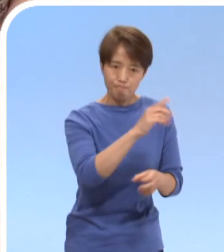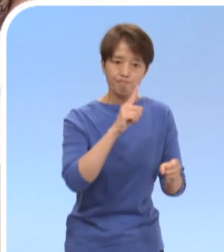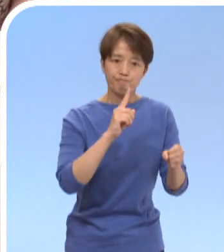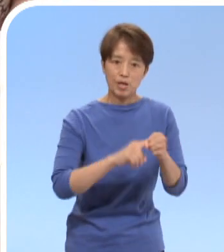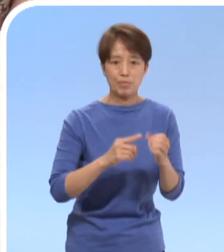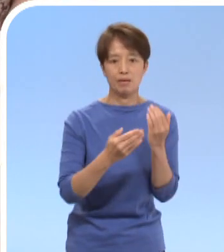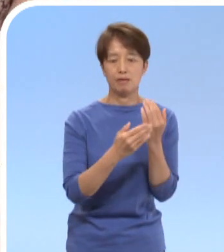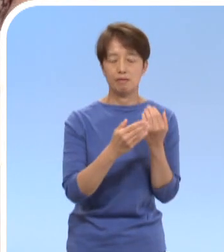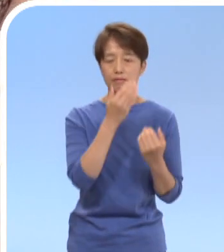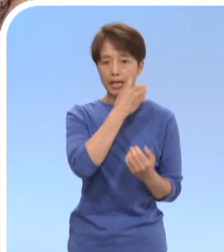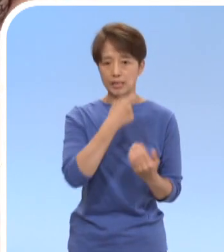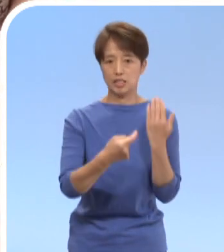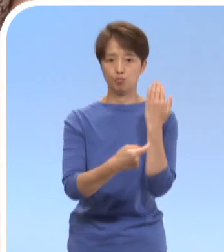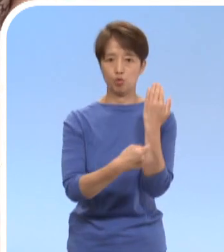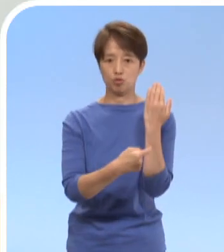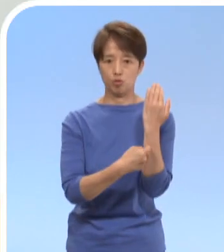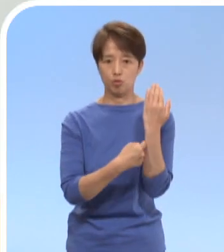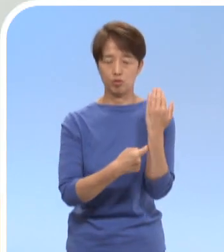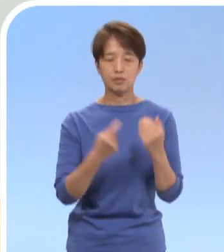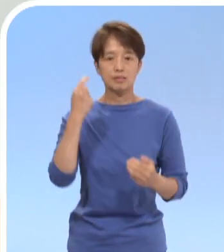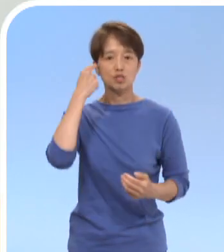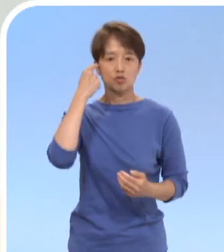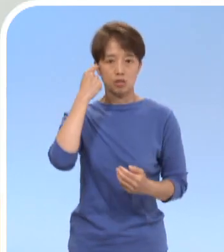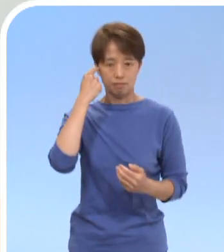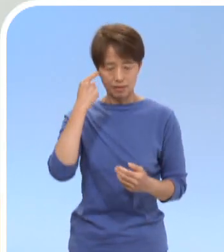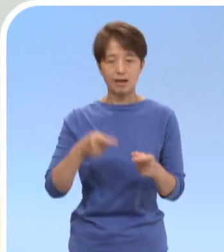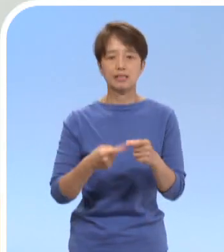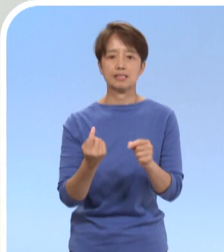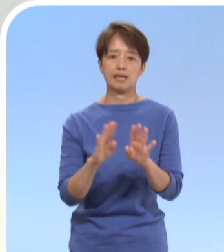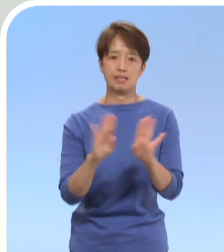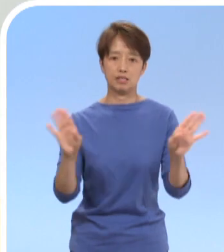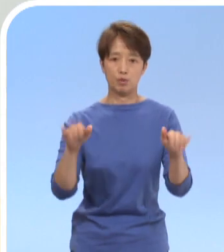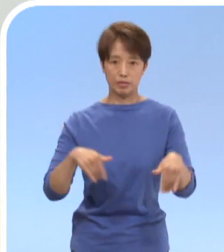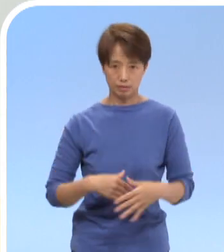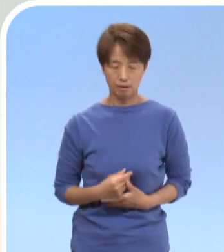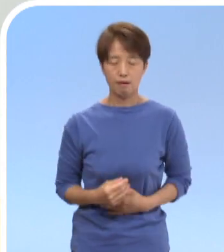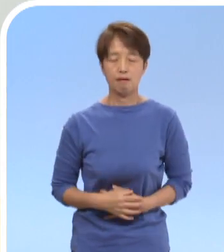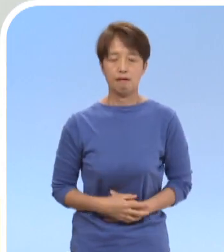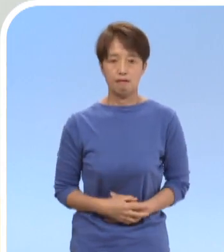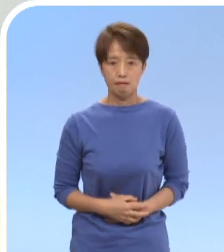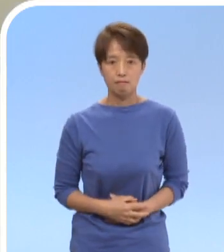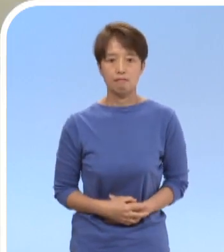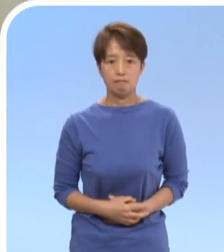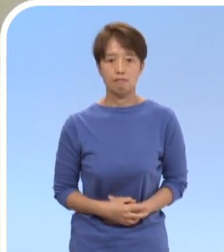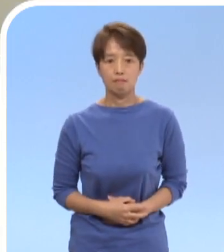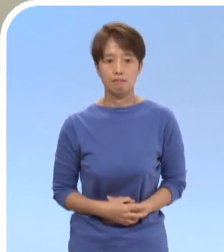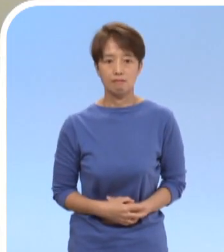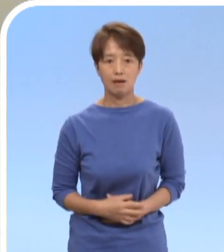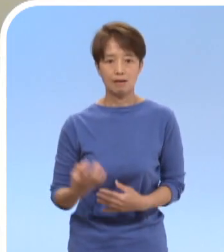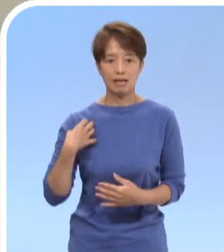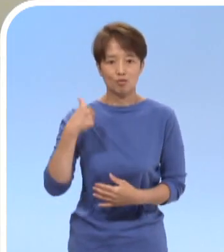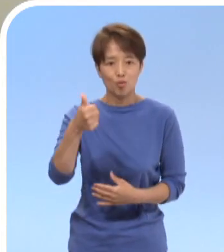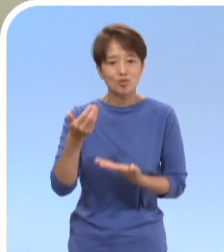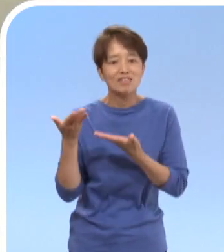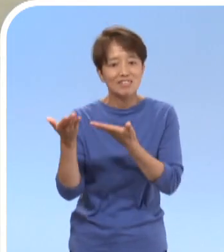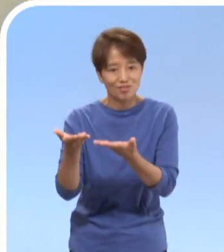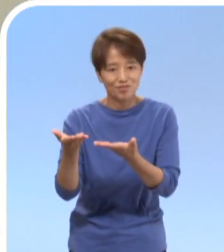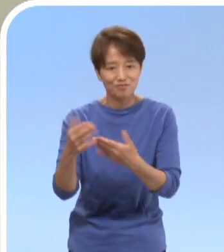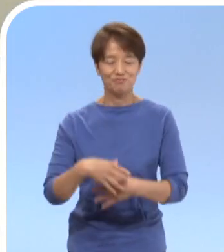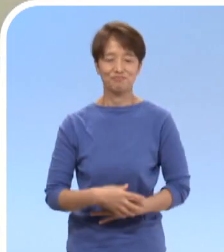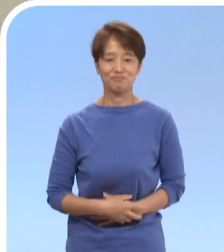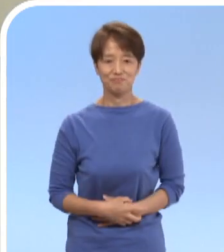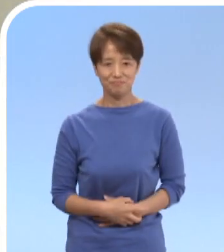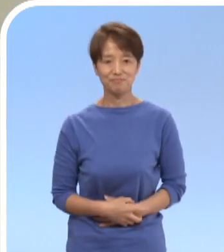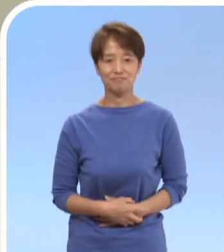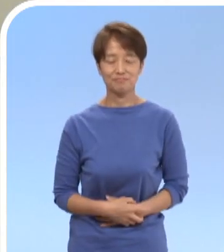発展するための、まあ、最大の武器、まあ、こういうことに気づいたことが、まあ、きっかけになります。 担当者に受賞